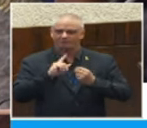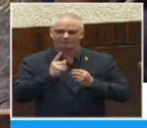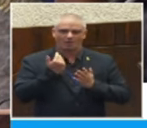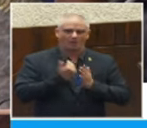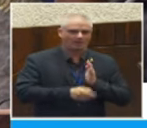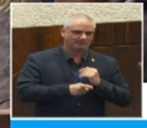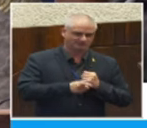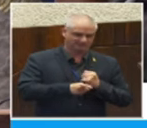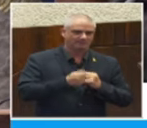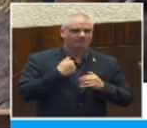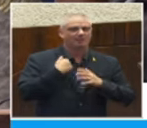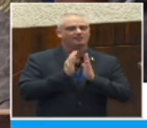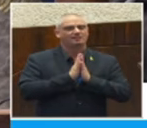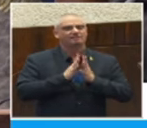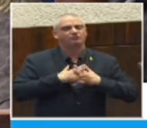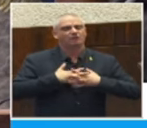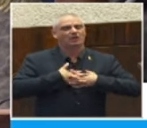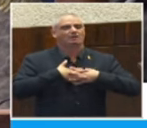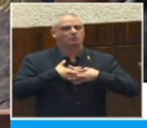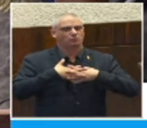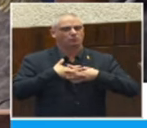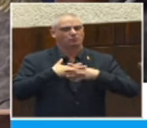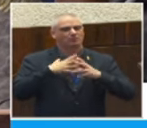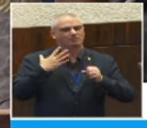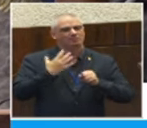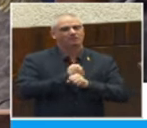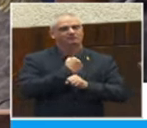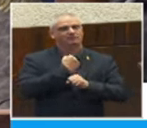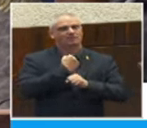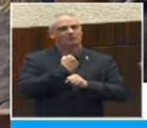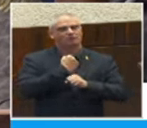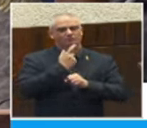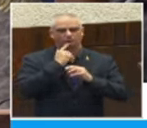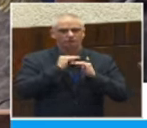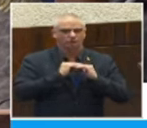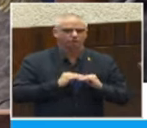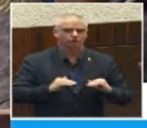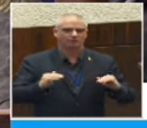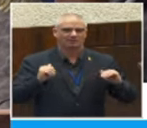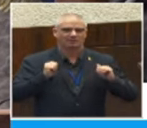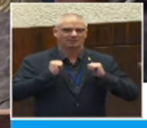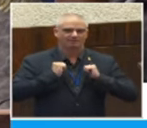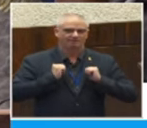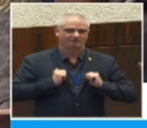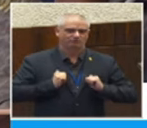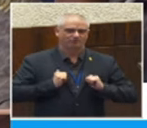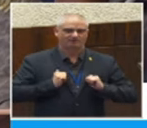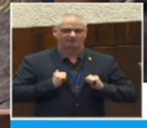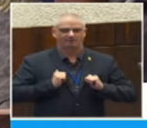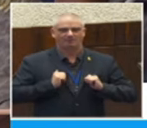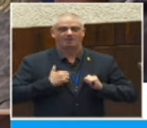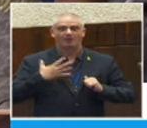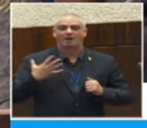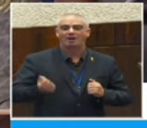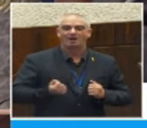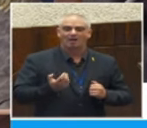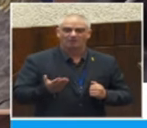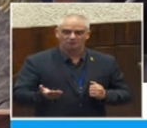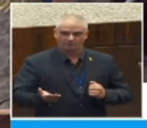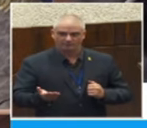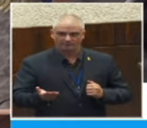נבקש אחדות, ניצחון, שקט ושלווה. לחטופים,